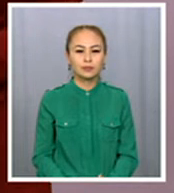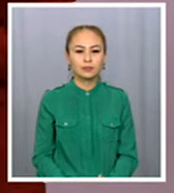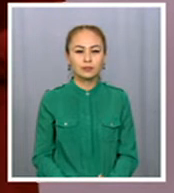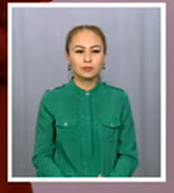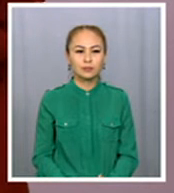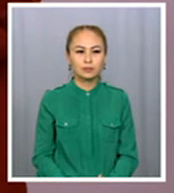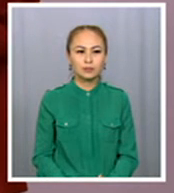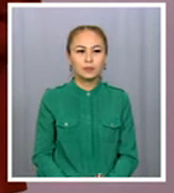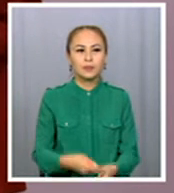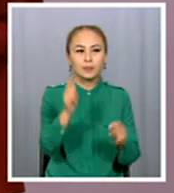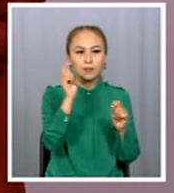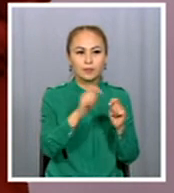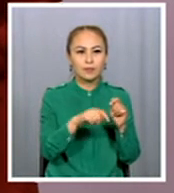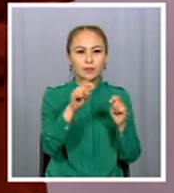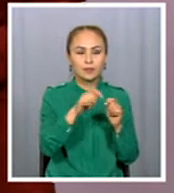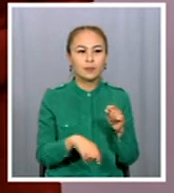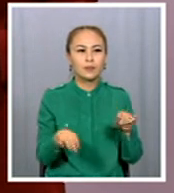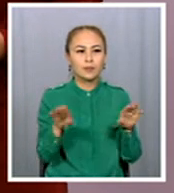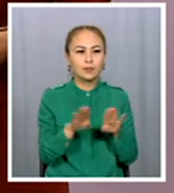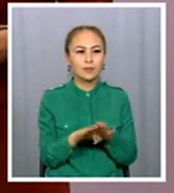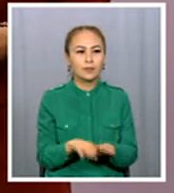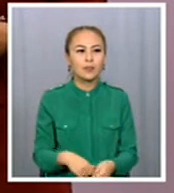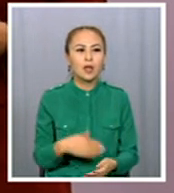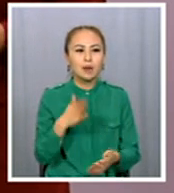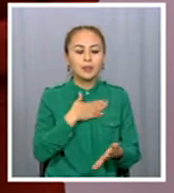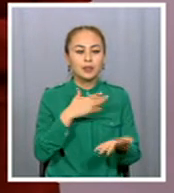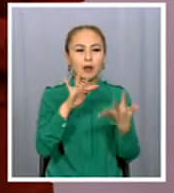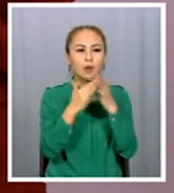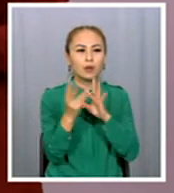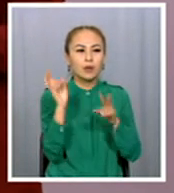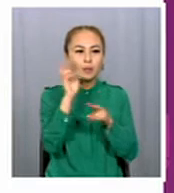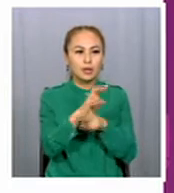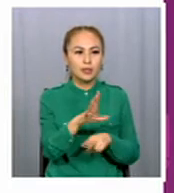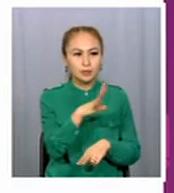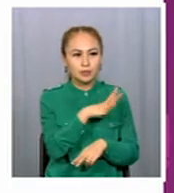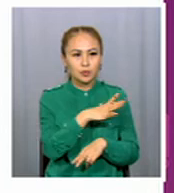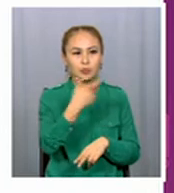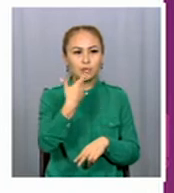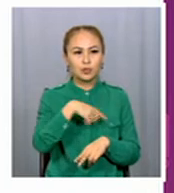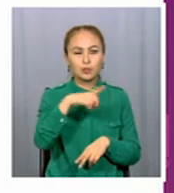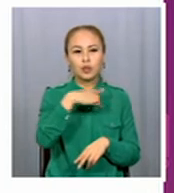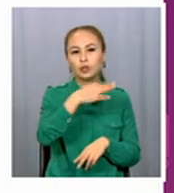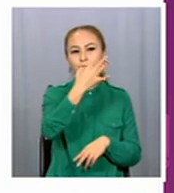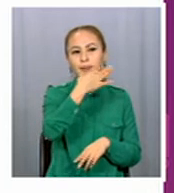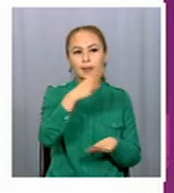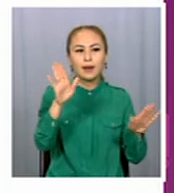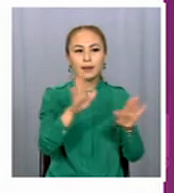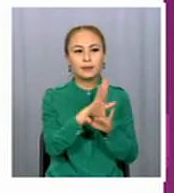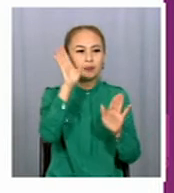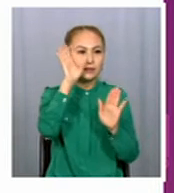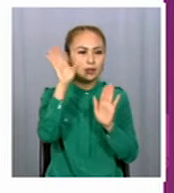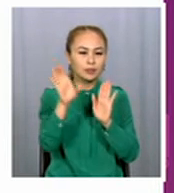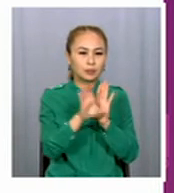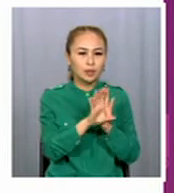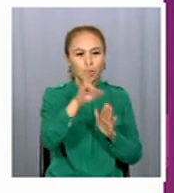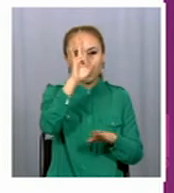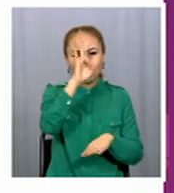Қане тексереміз. Мен ауылға бардым. Өзіме ұнайтын әнді